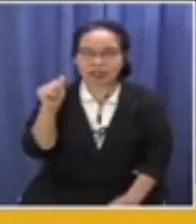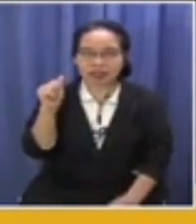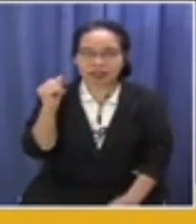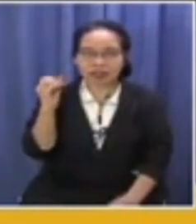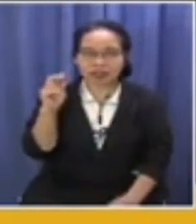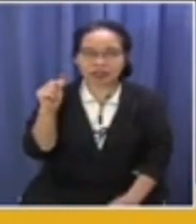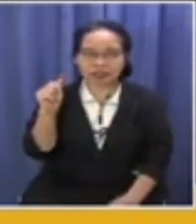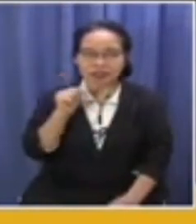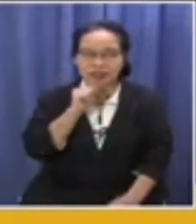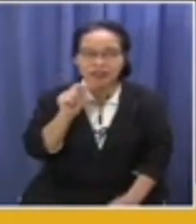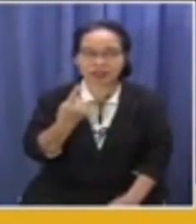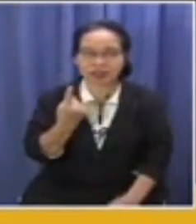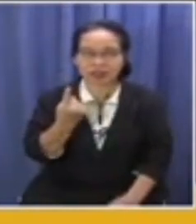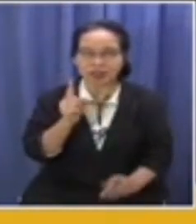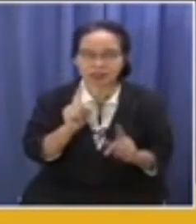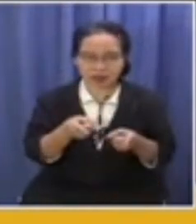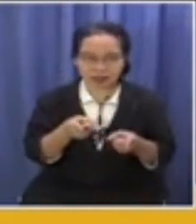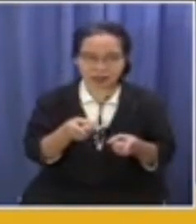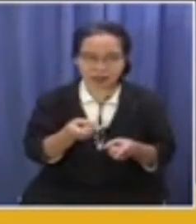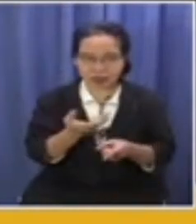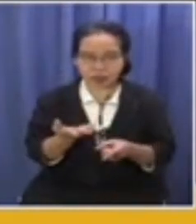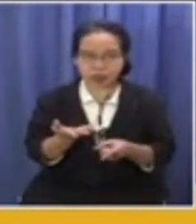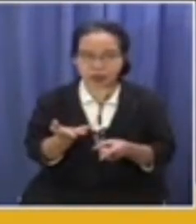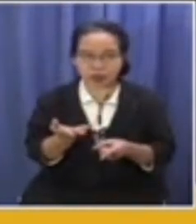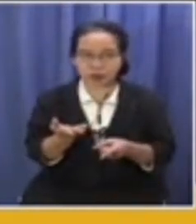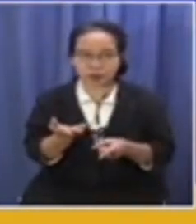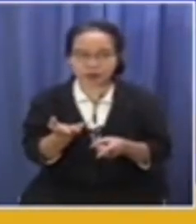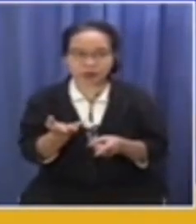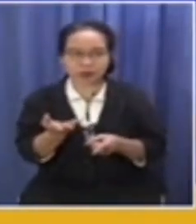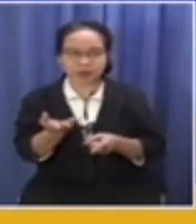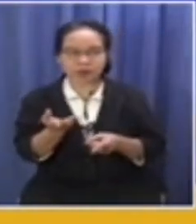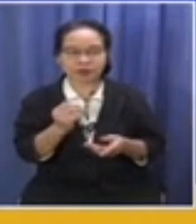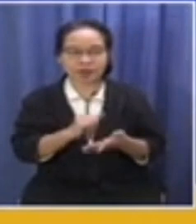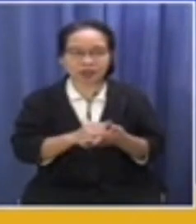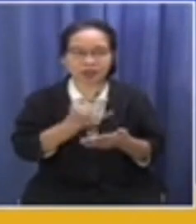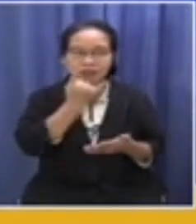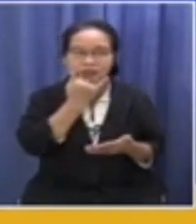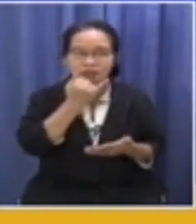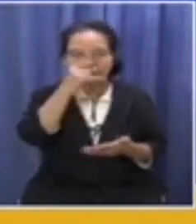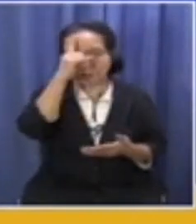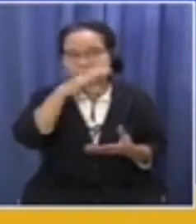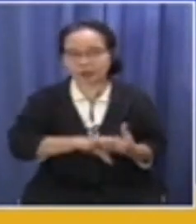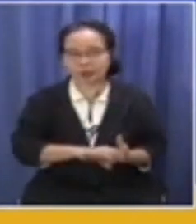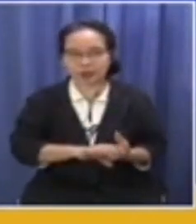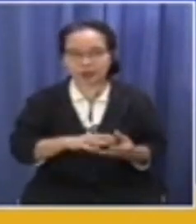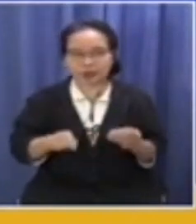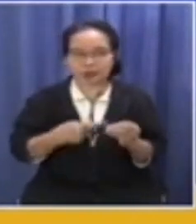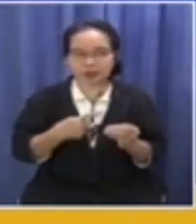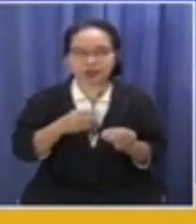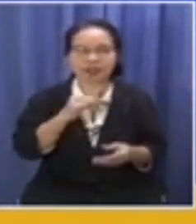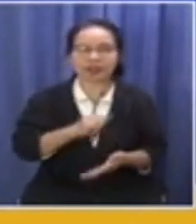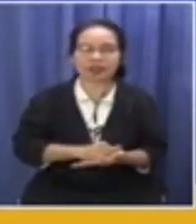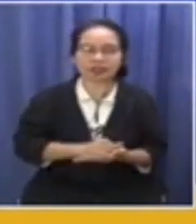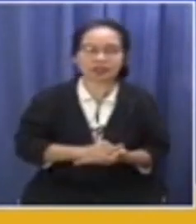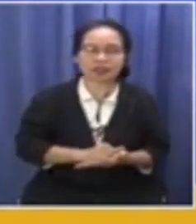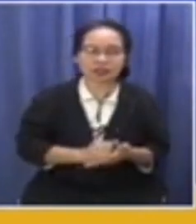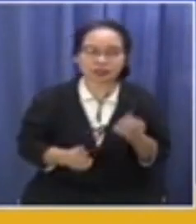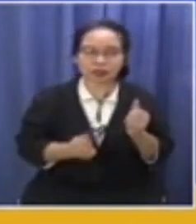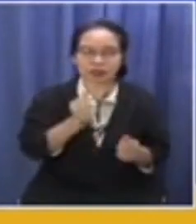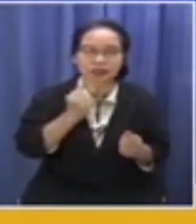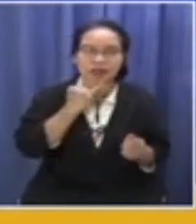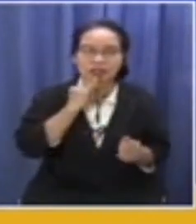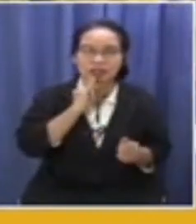hindi lang po yung inaa tenan mo ang may maling paniniwala tungkol diyan Alin po